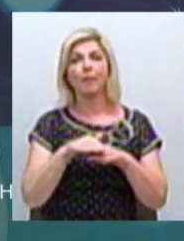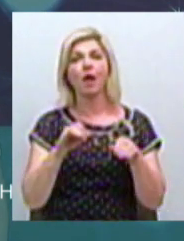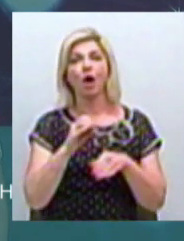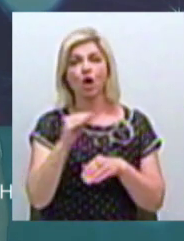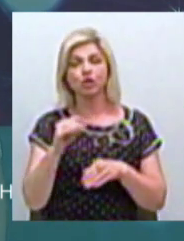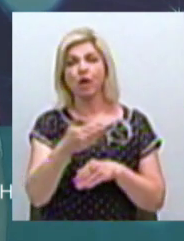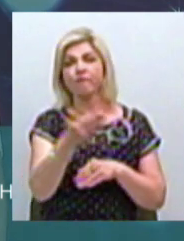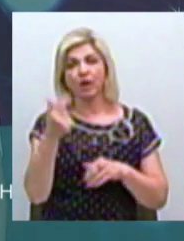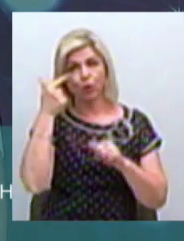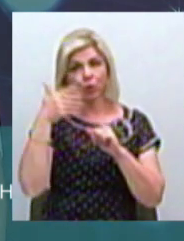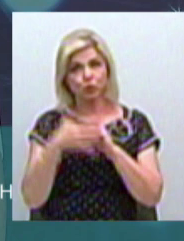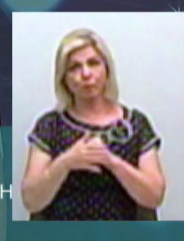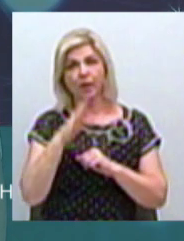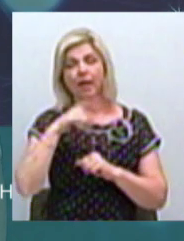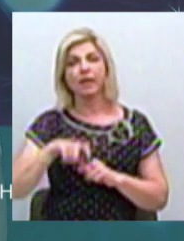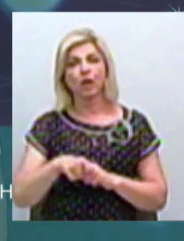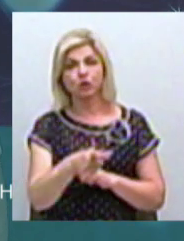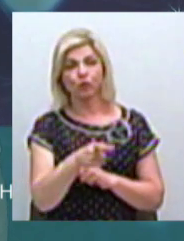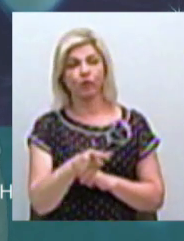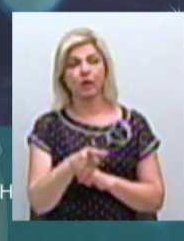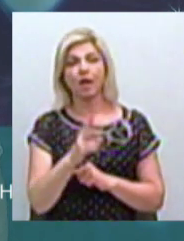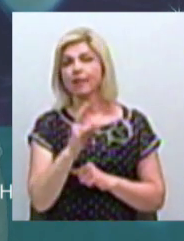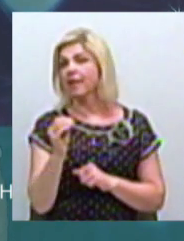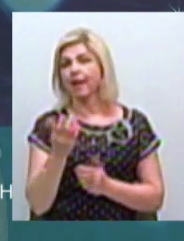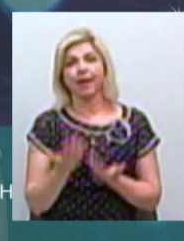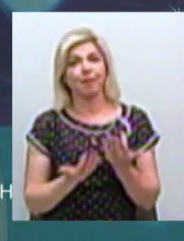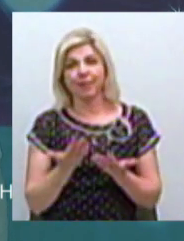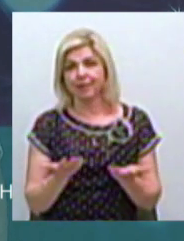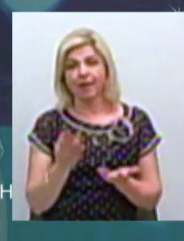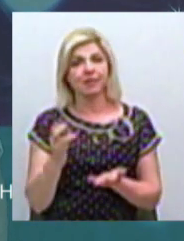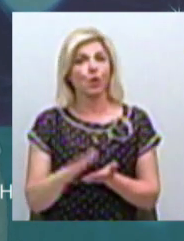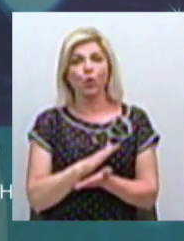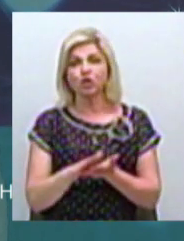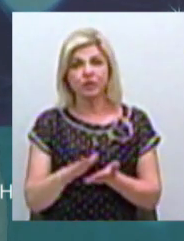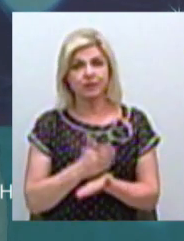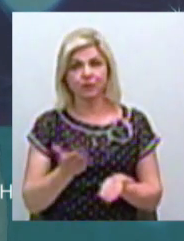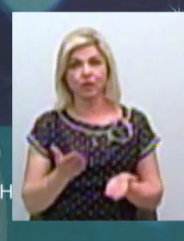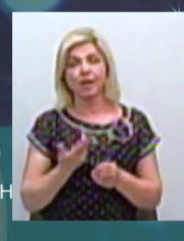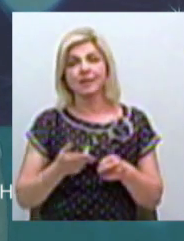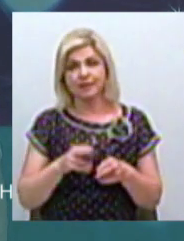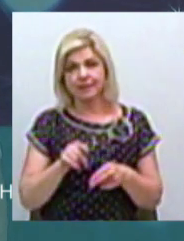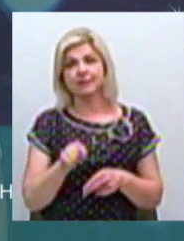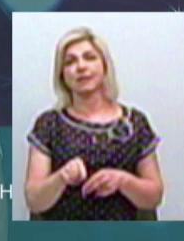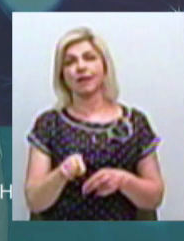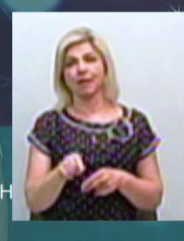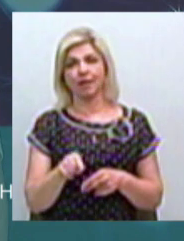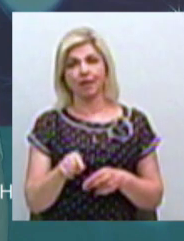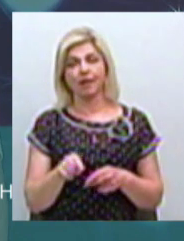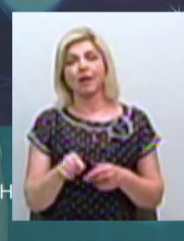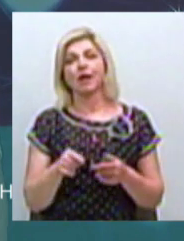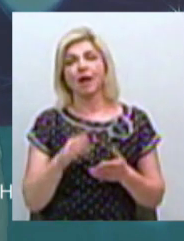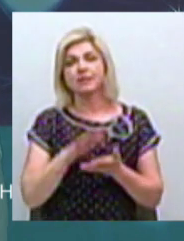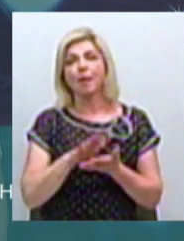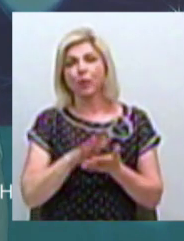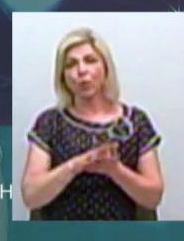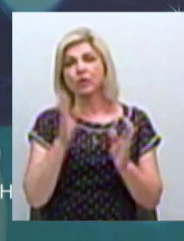що річкову воду не скипятиш, не очистиш. Це антропогенне